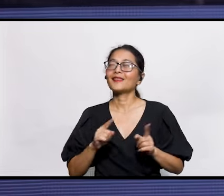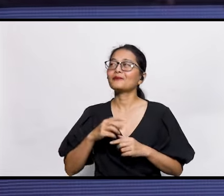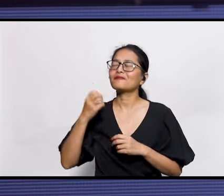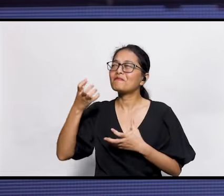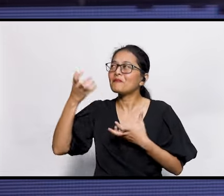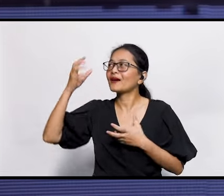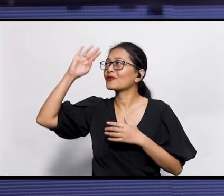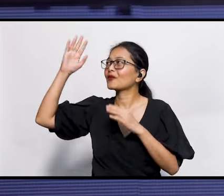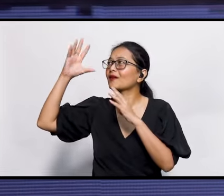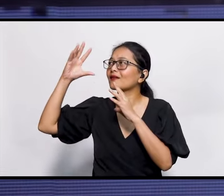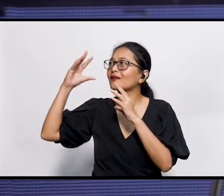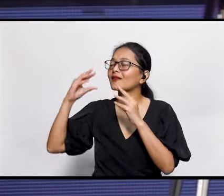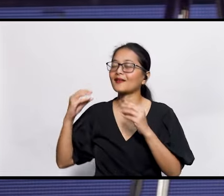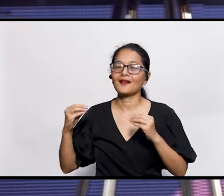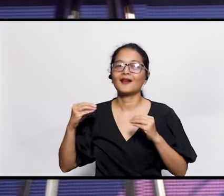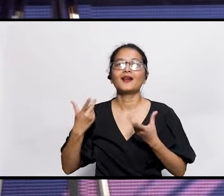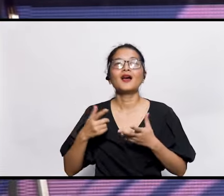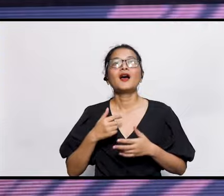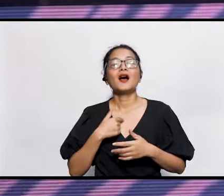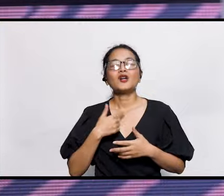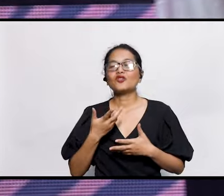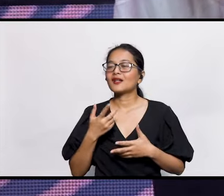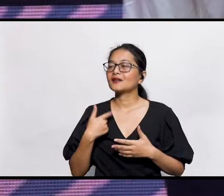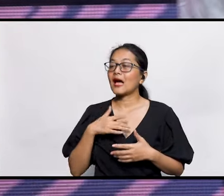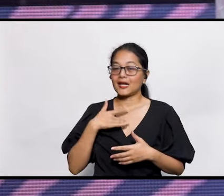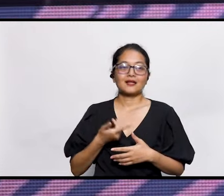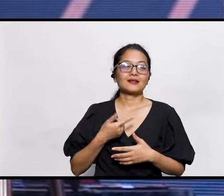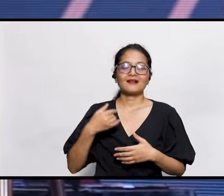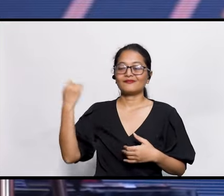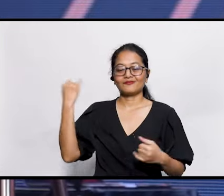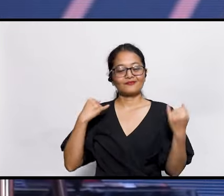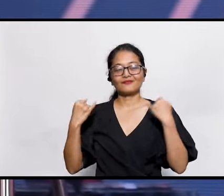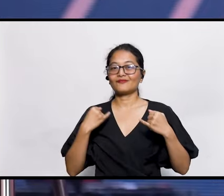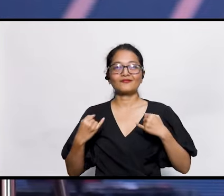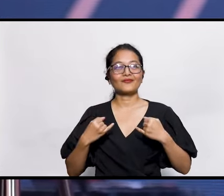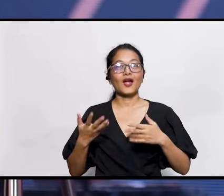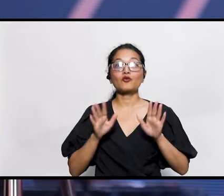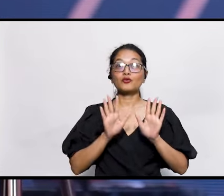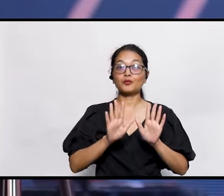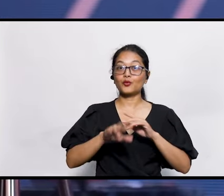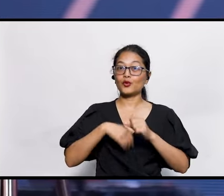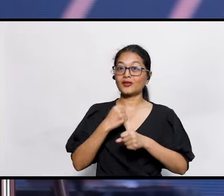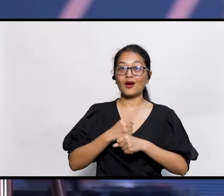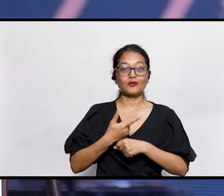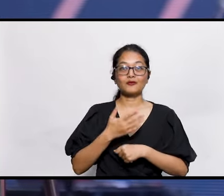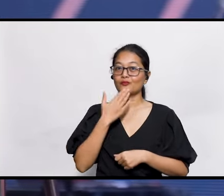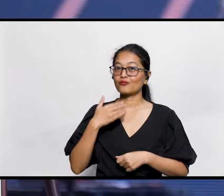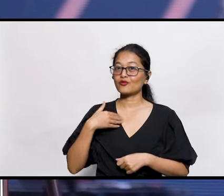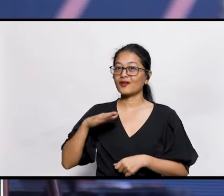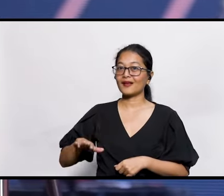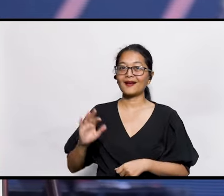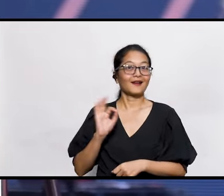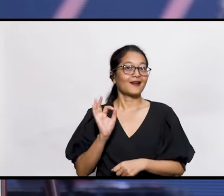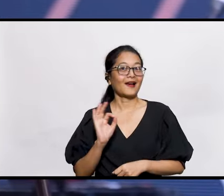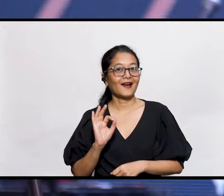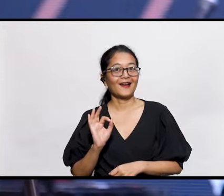melayani Tuhan tapi rasa Guilty rasa condemnation Karena 10 tahun saya gak punya anak rasanya murka Tuhan ada